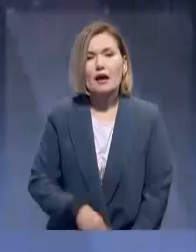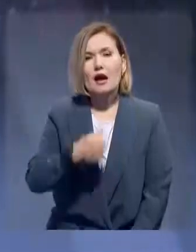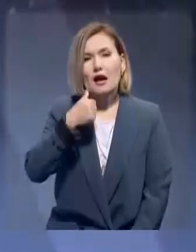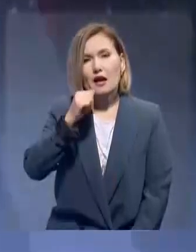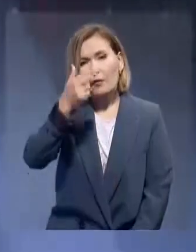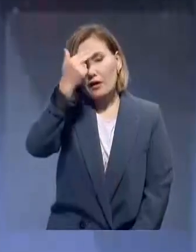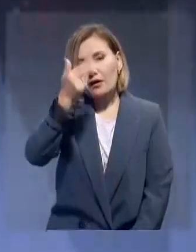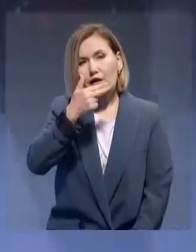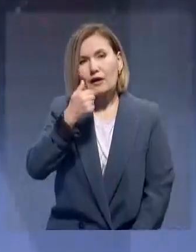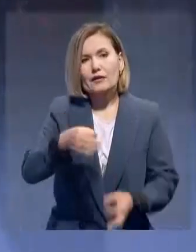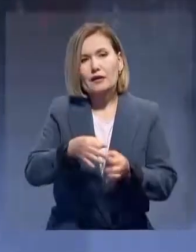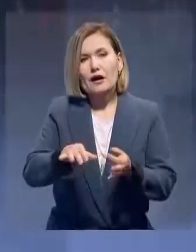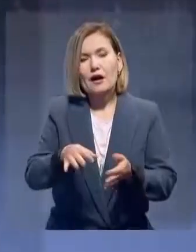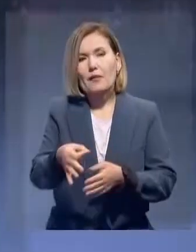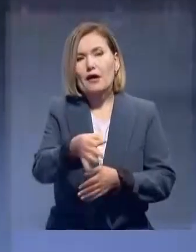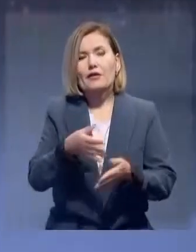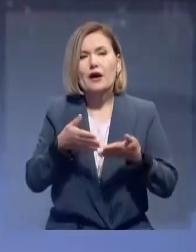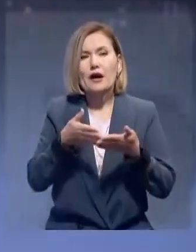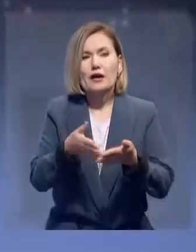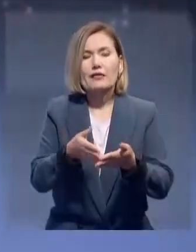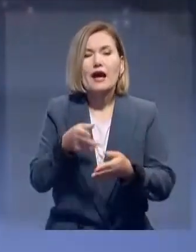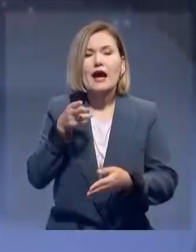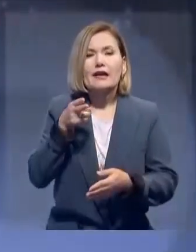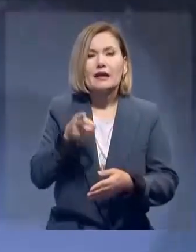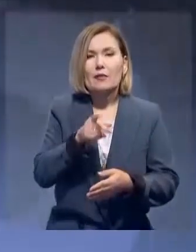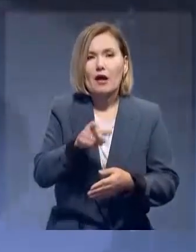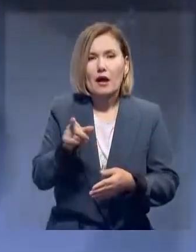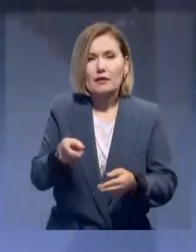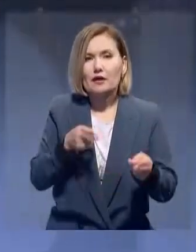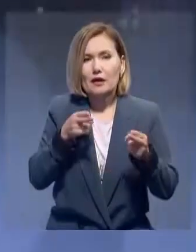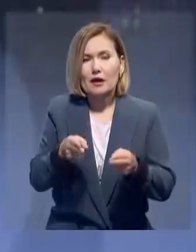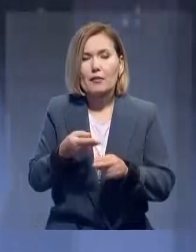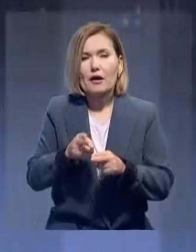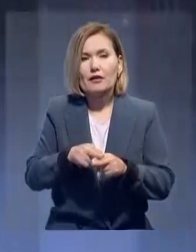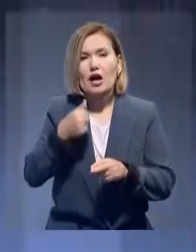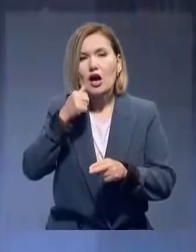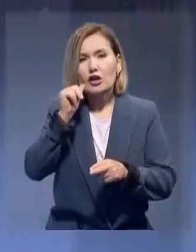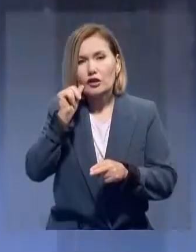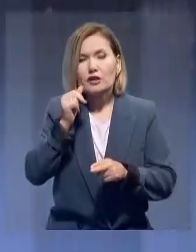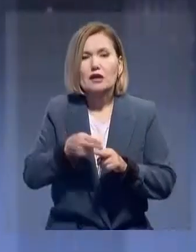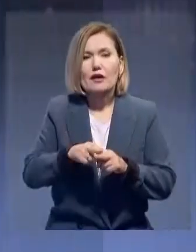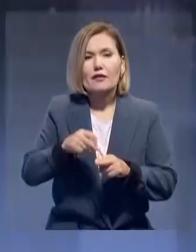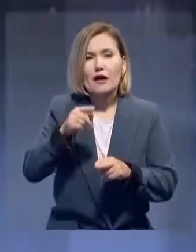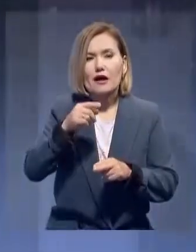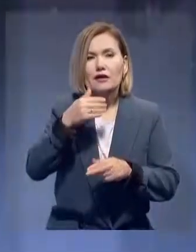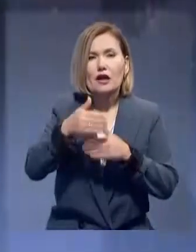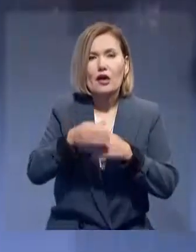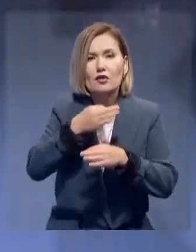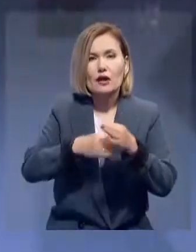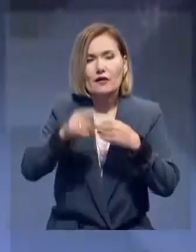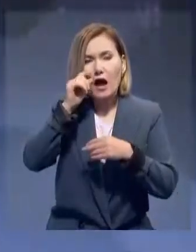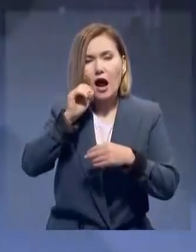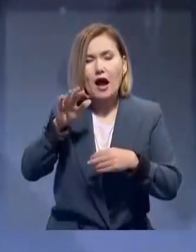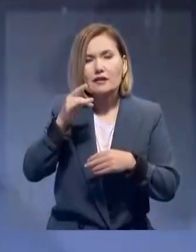Кеше Италияның Лампедуза аралына қайықпен 2000-ға жоқ мигрант жетті. Алдыңғы күні ғана таяу шығыс Азия Африкадан алып келгендерді